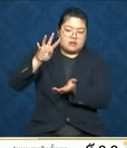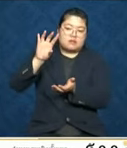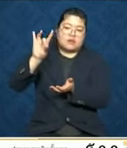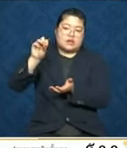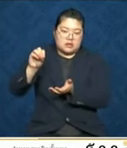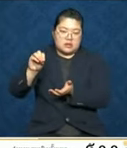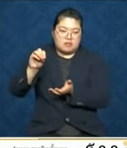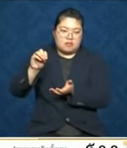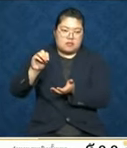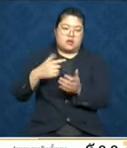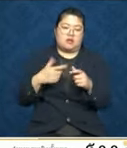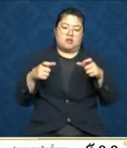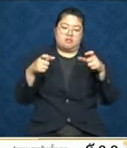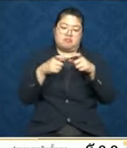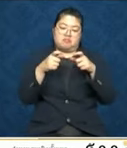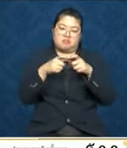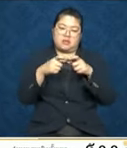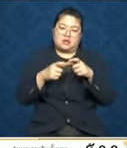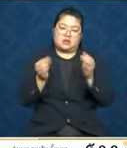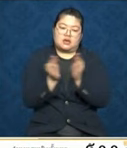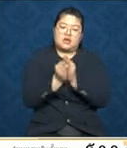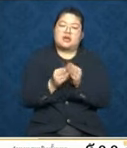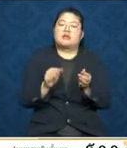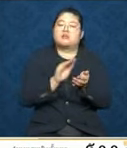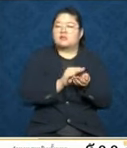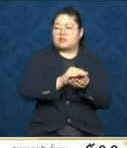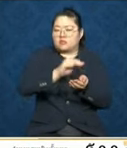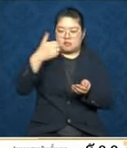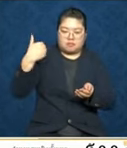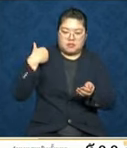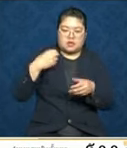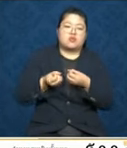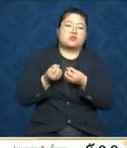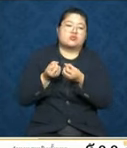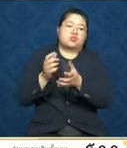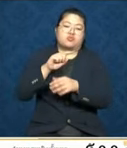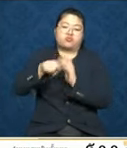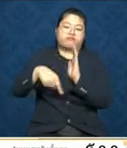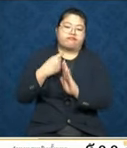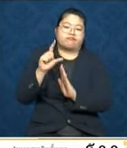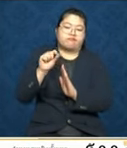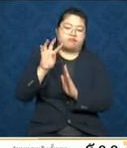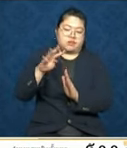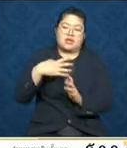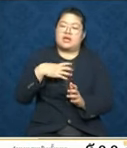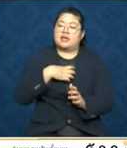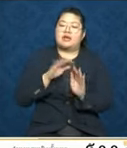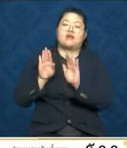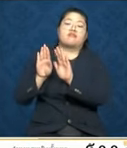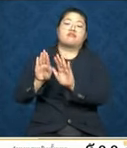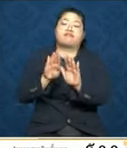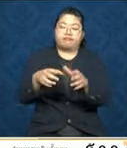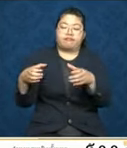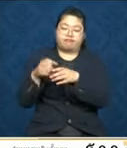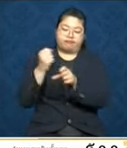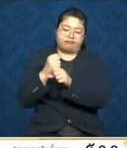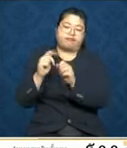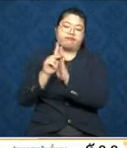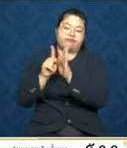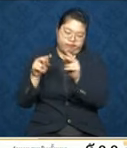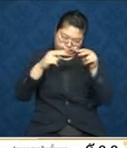มีบัตรสะสมแต้มพร้อมส่ง24ชั่วโมงจึงขอให้หน่วยงานที่เกี่ยวข้องพิจารณามาตรการทางกฎหมายต่อไปด้วยครับ